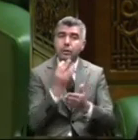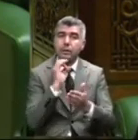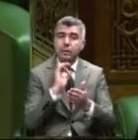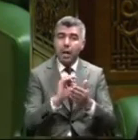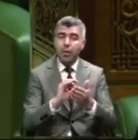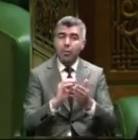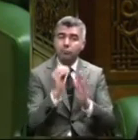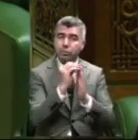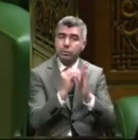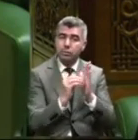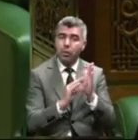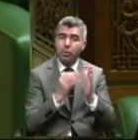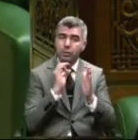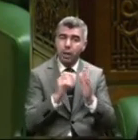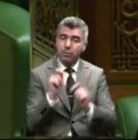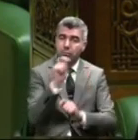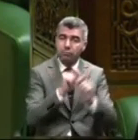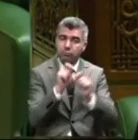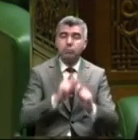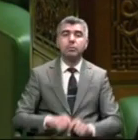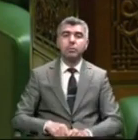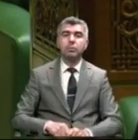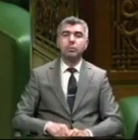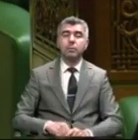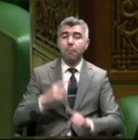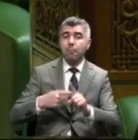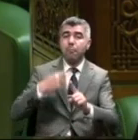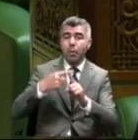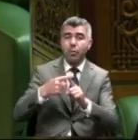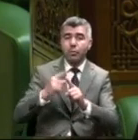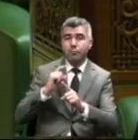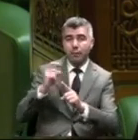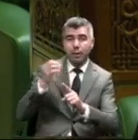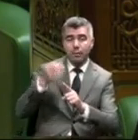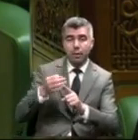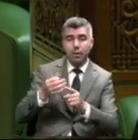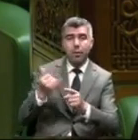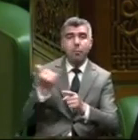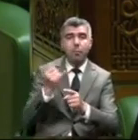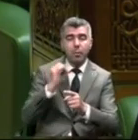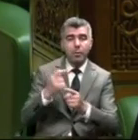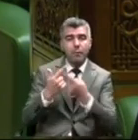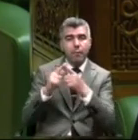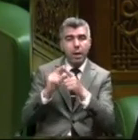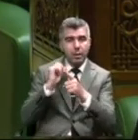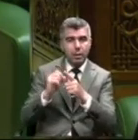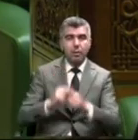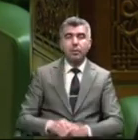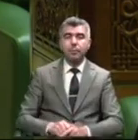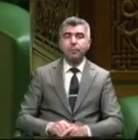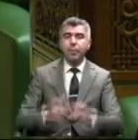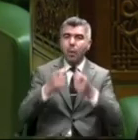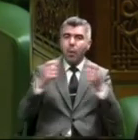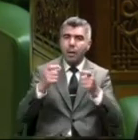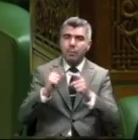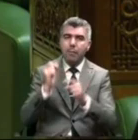بعيده المدى لتحسينها وذلك عبر زياده الايرادات عن طريق التنوير تنويع مصادر الدخل العمومي كتوسيع